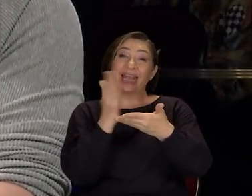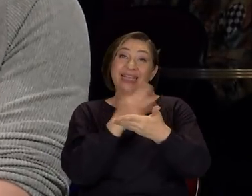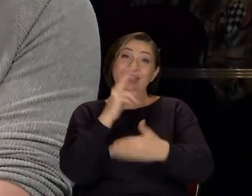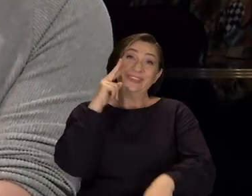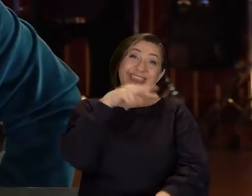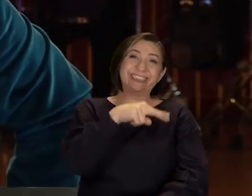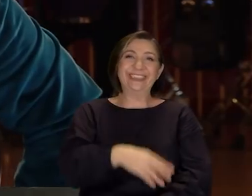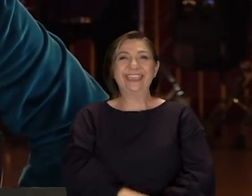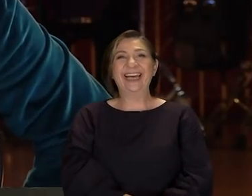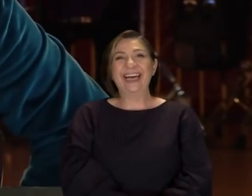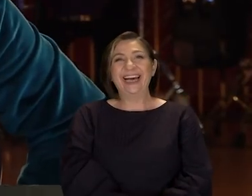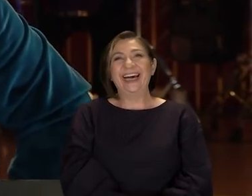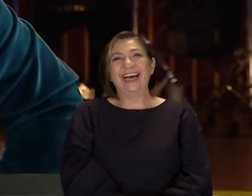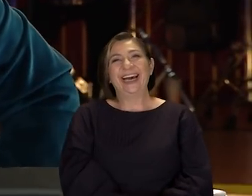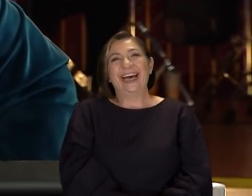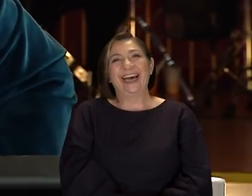Yani